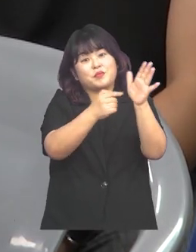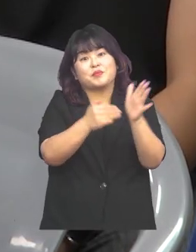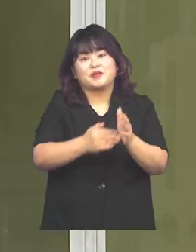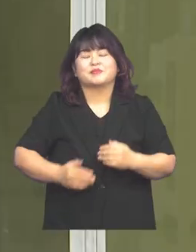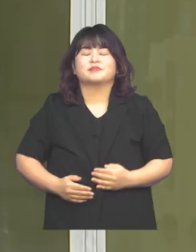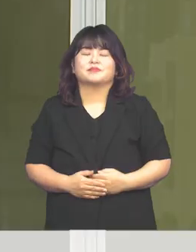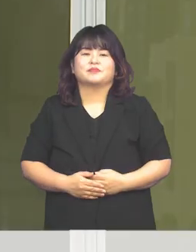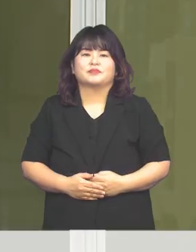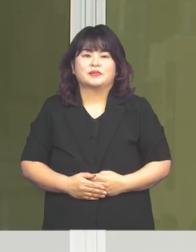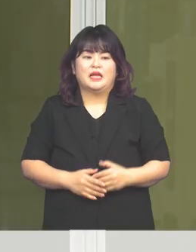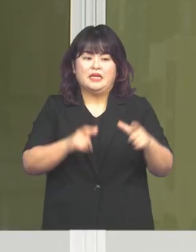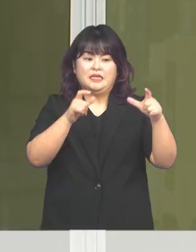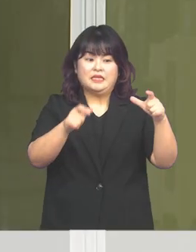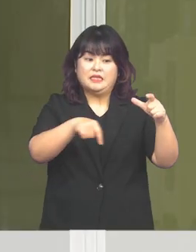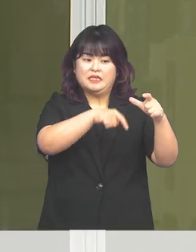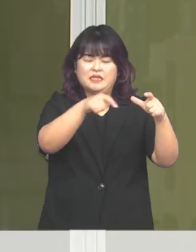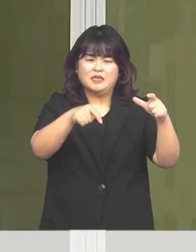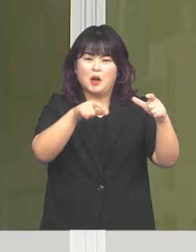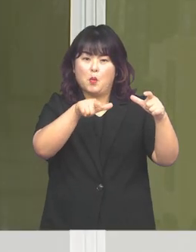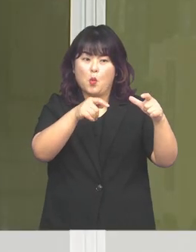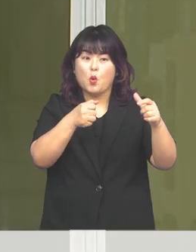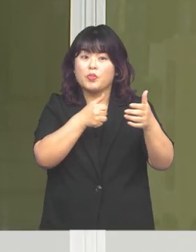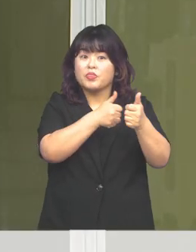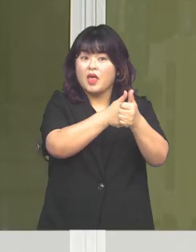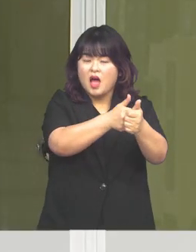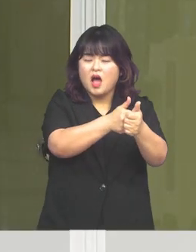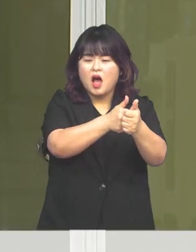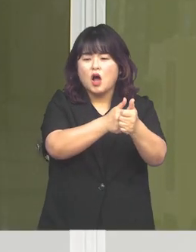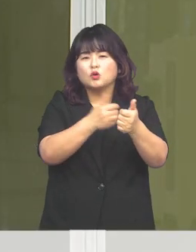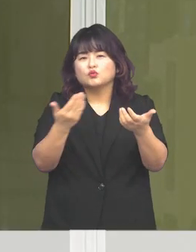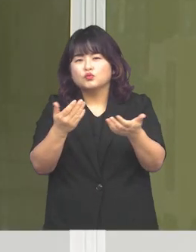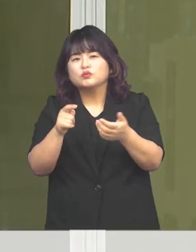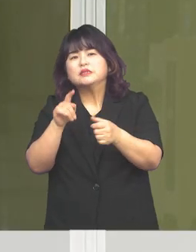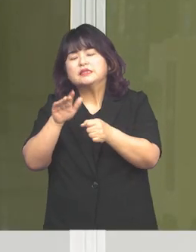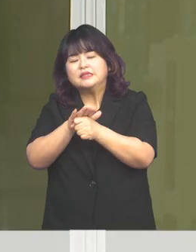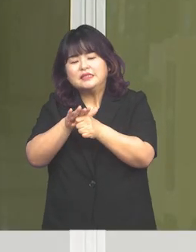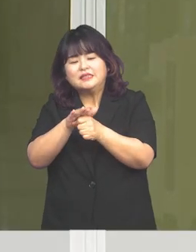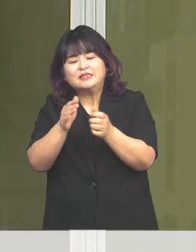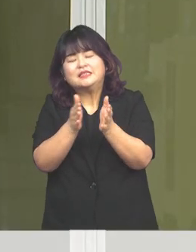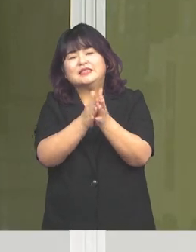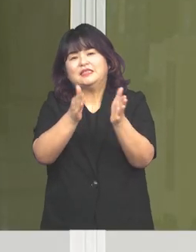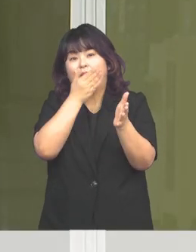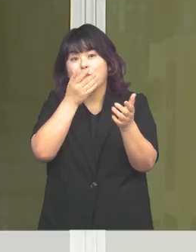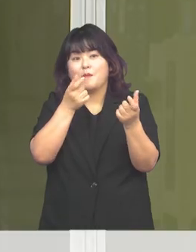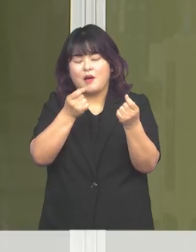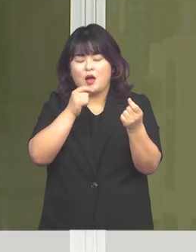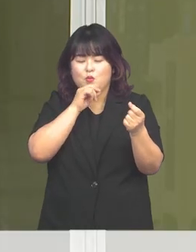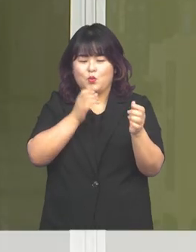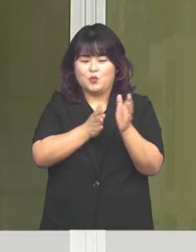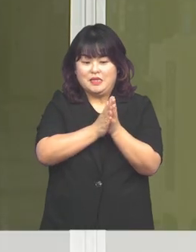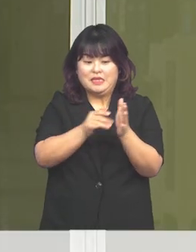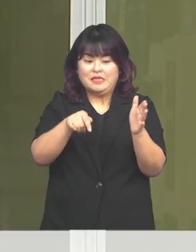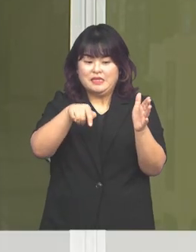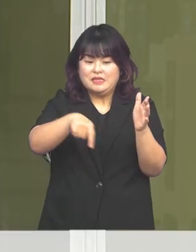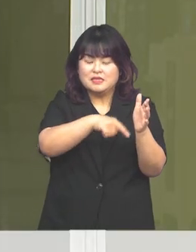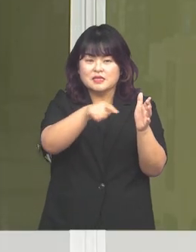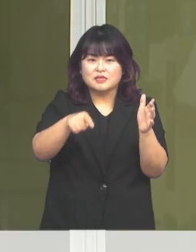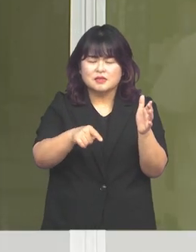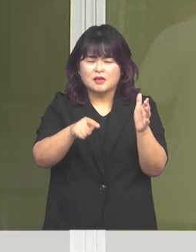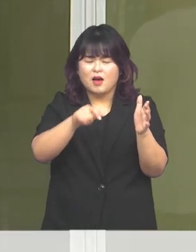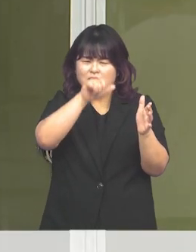보였습니다. 지역 연고팀 따라가는 그런 게 많은데 이제 용인이 제가 그래도